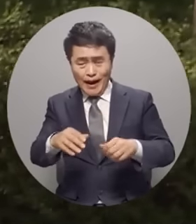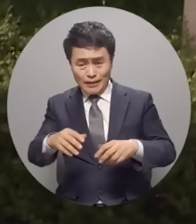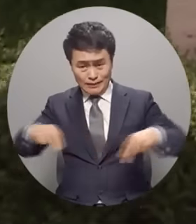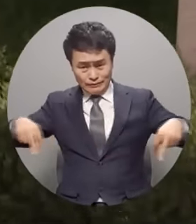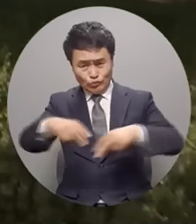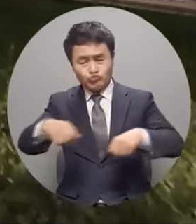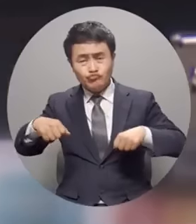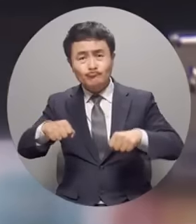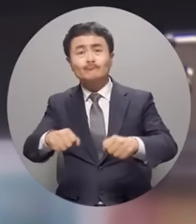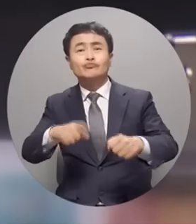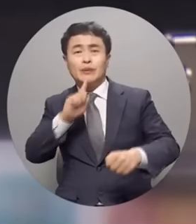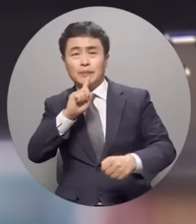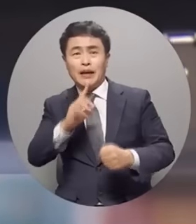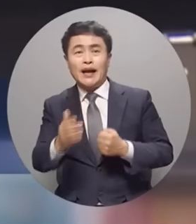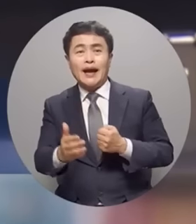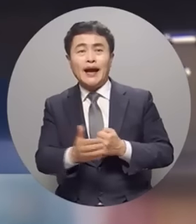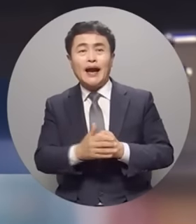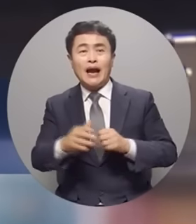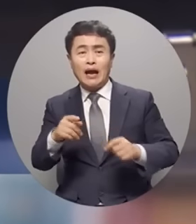말합니다.